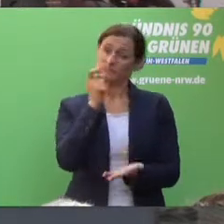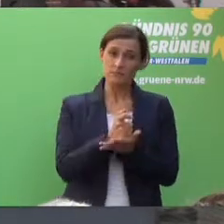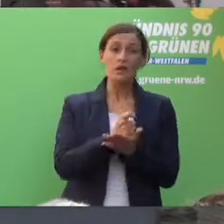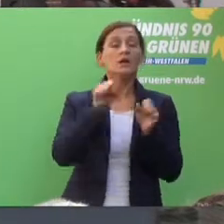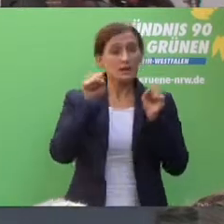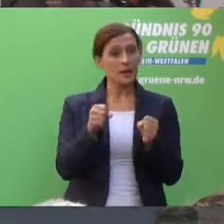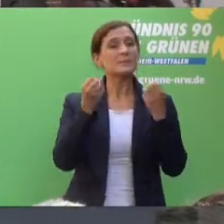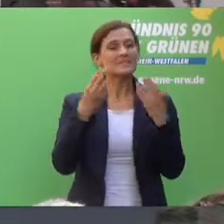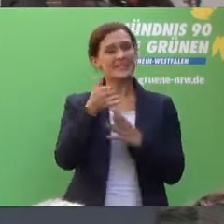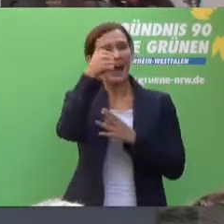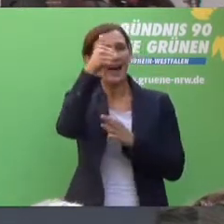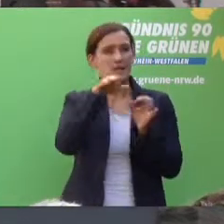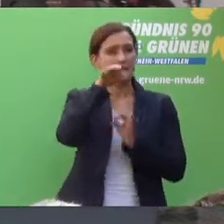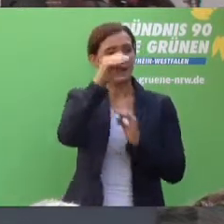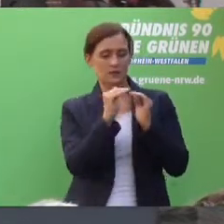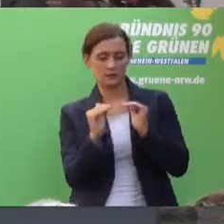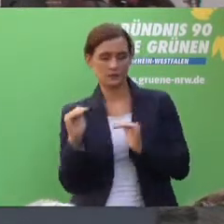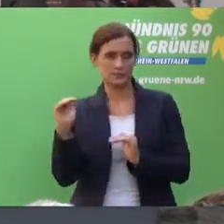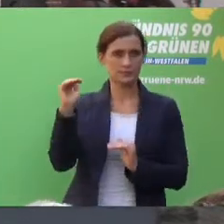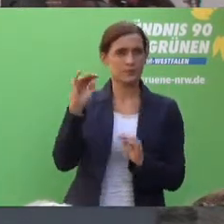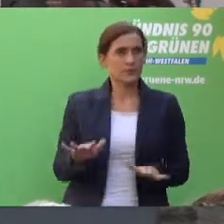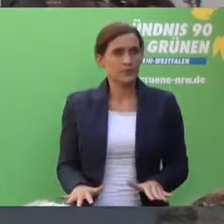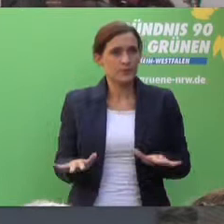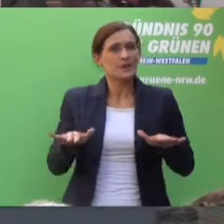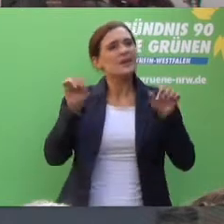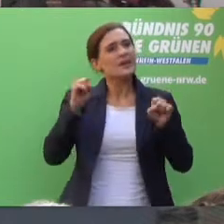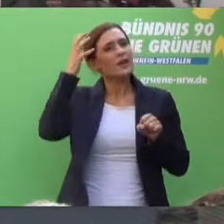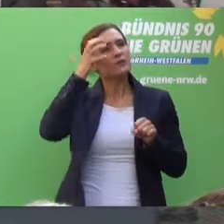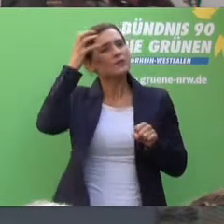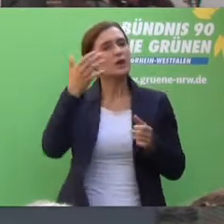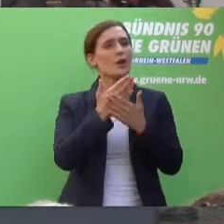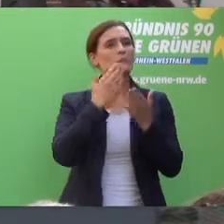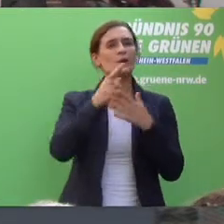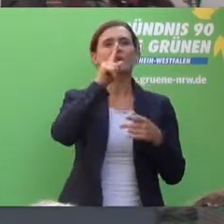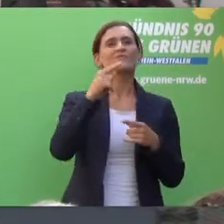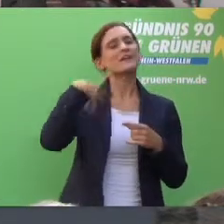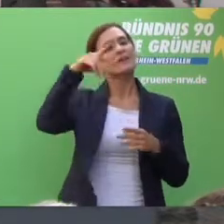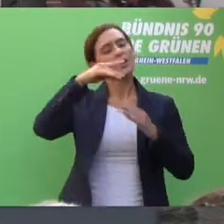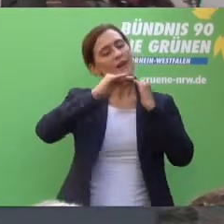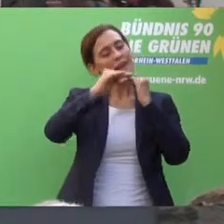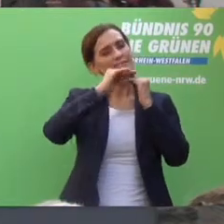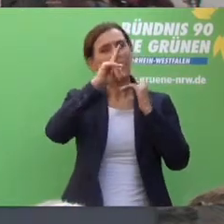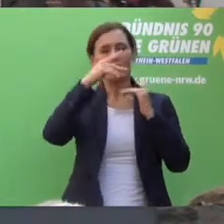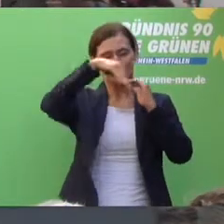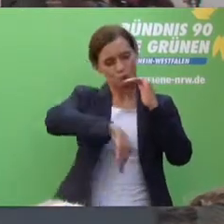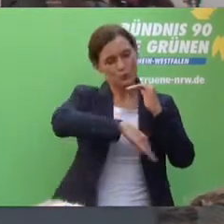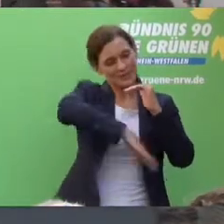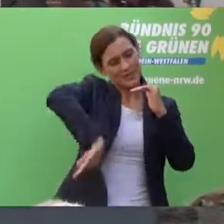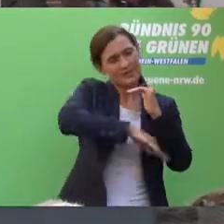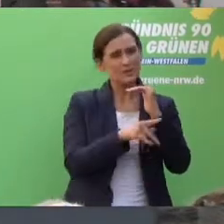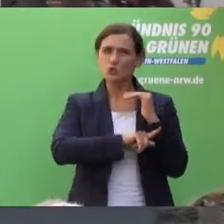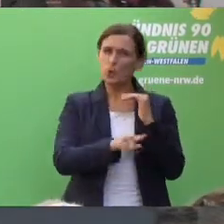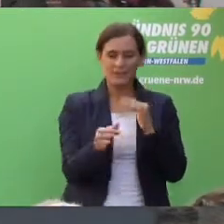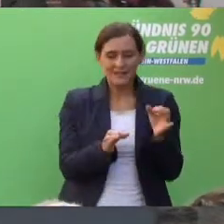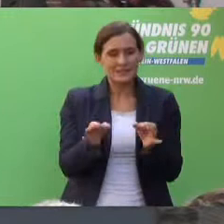wird. Stellt euch vor, was das für Länder wie Tuvalu, Bangladesch und andere heißt, da ist dann im